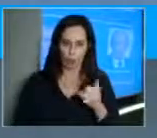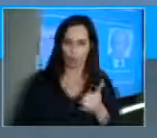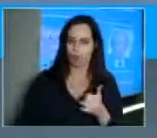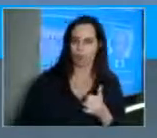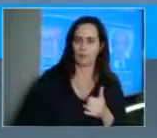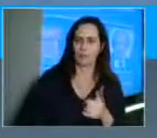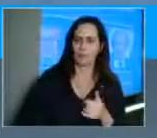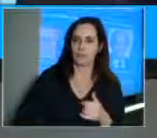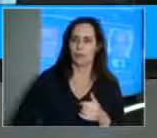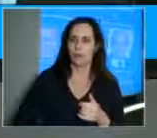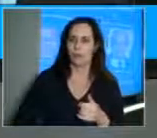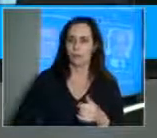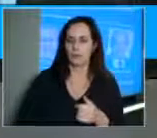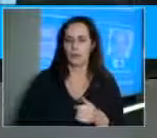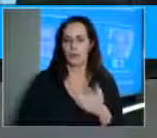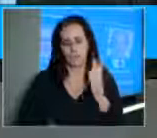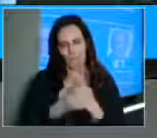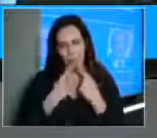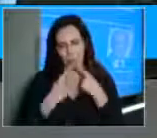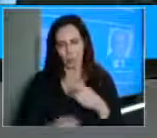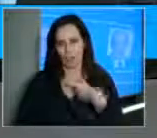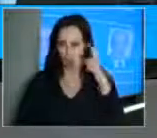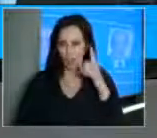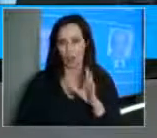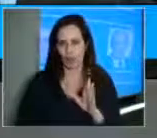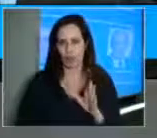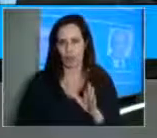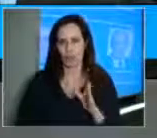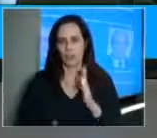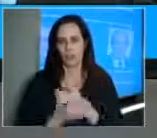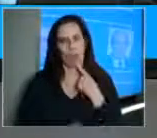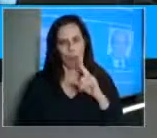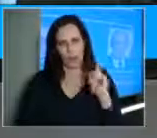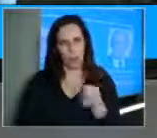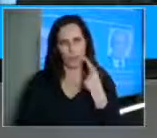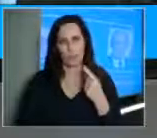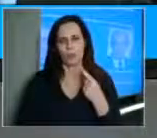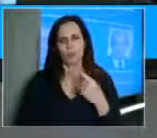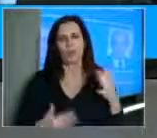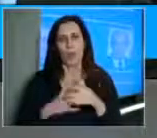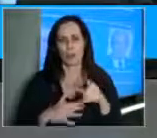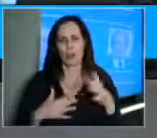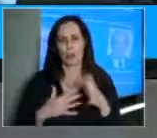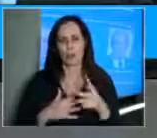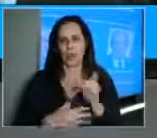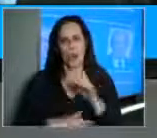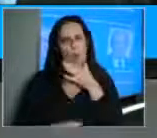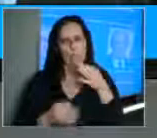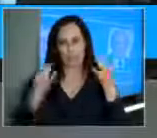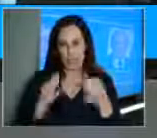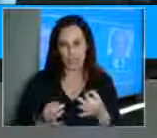כי תראי, לא היו דנו, לכם בוטים? לא, דנו בעניין הזה, אני חושבת שדי הובהר לכל הציבור שהתחקיר הזה היה תחקיר לא